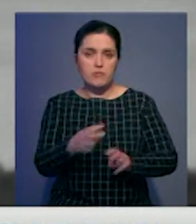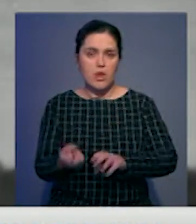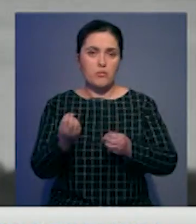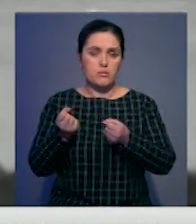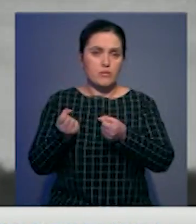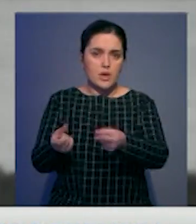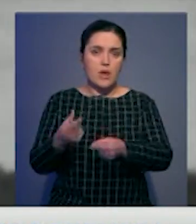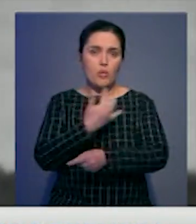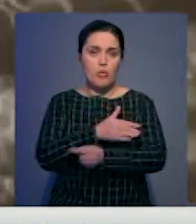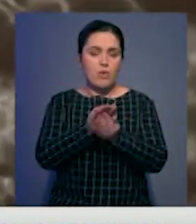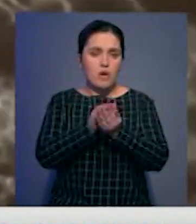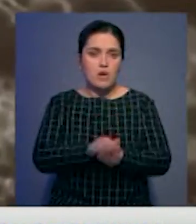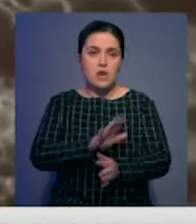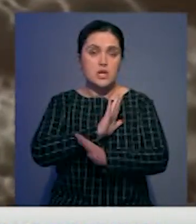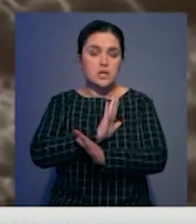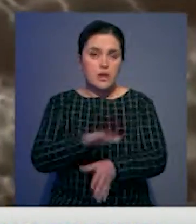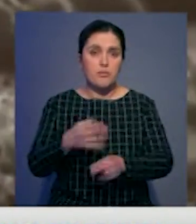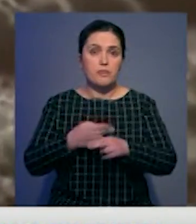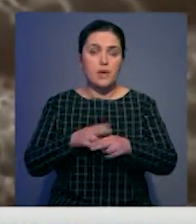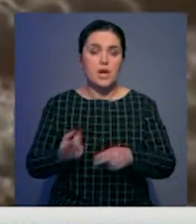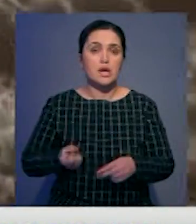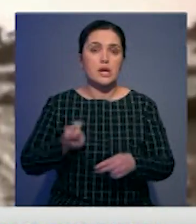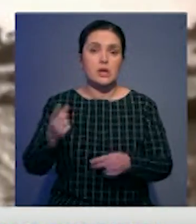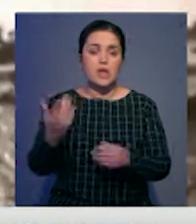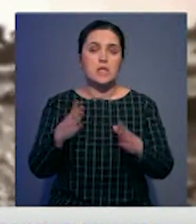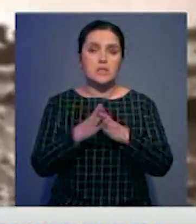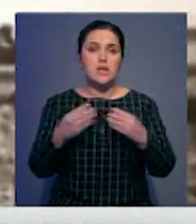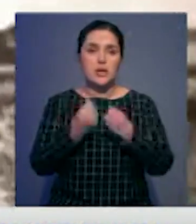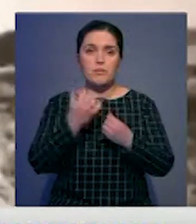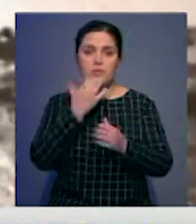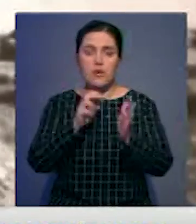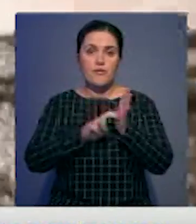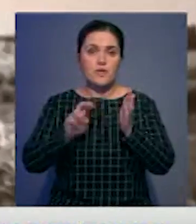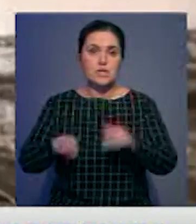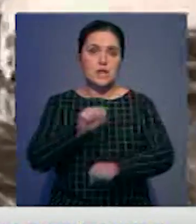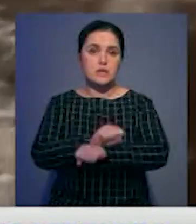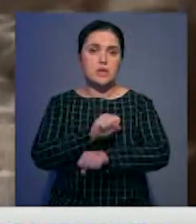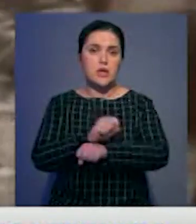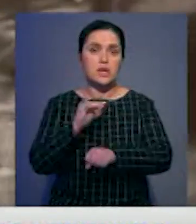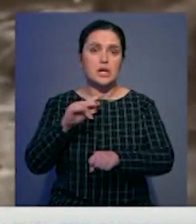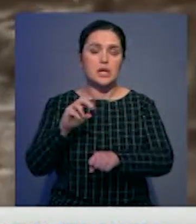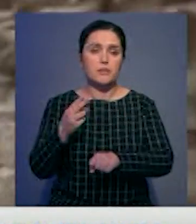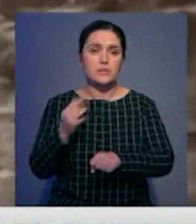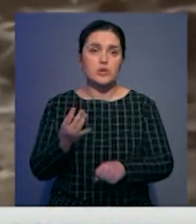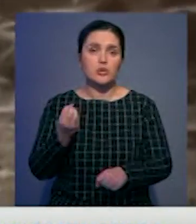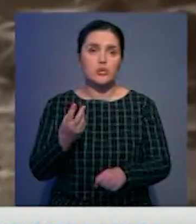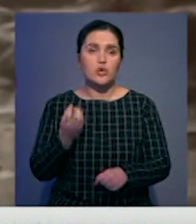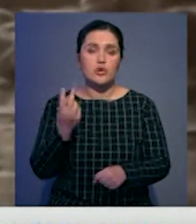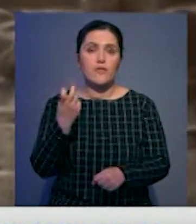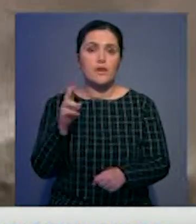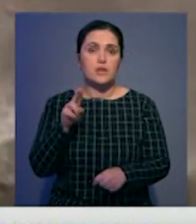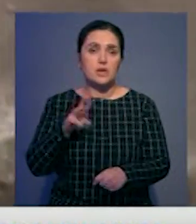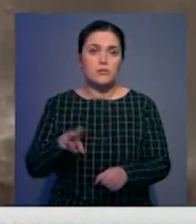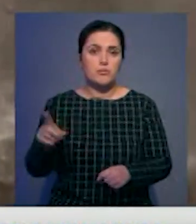даже не предав земле. Магомадовых и несколько десятков чеченских семей высадили на станции Елепсе. И затем еще около